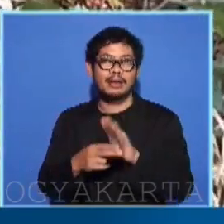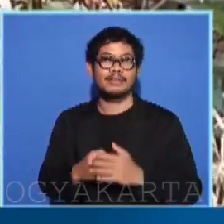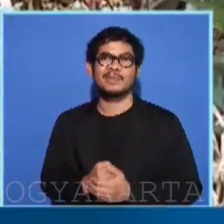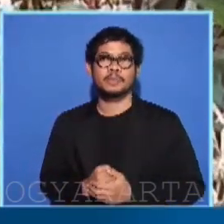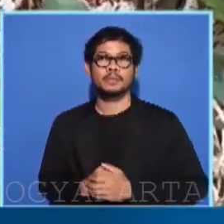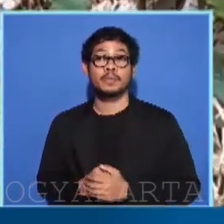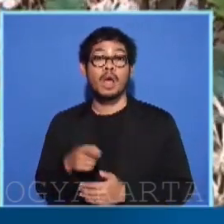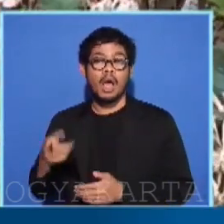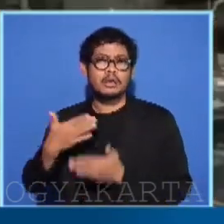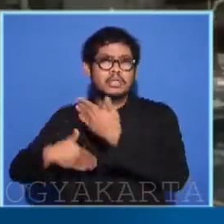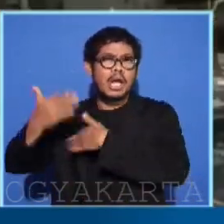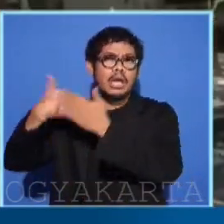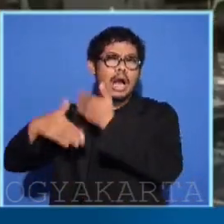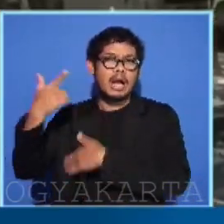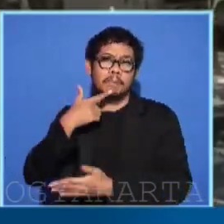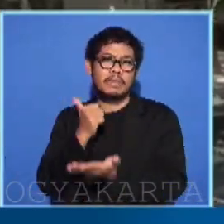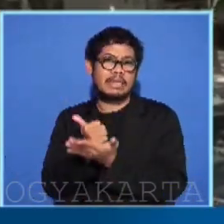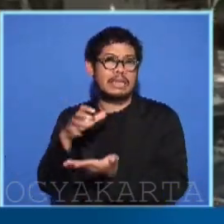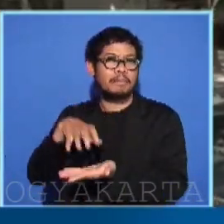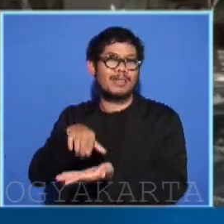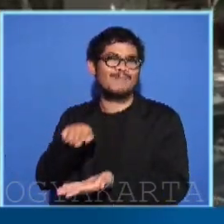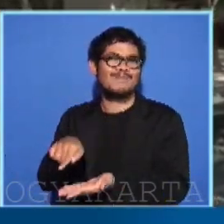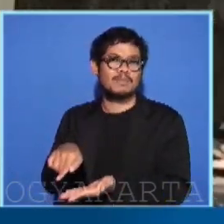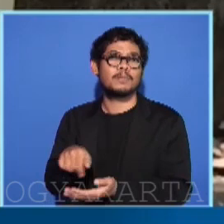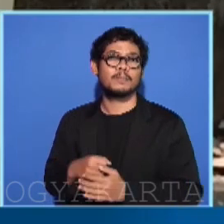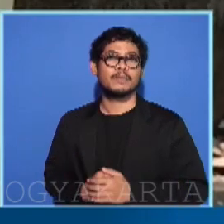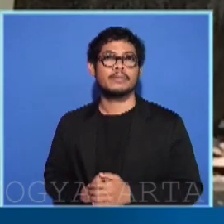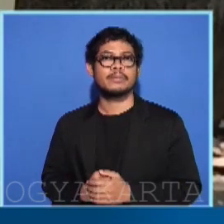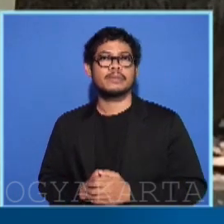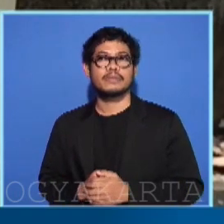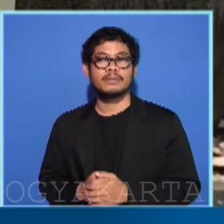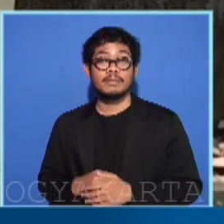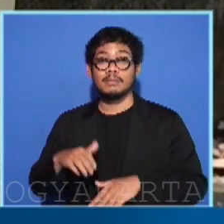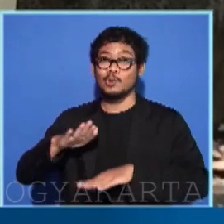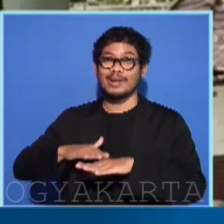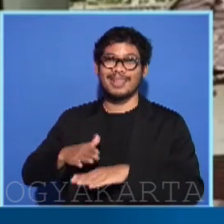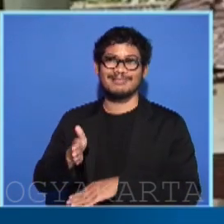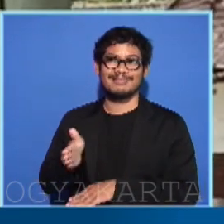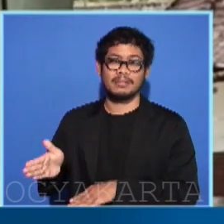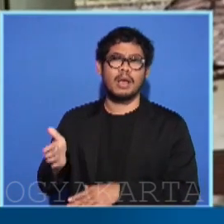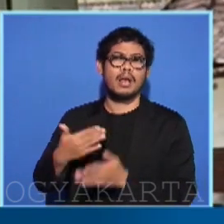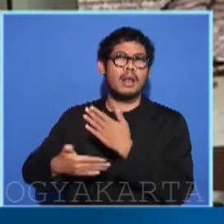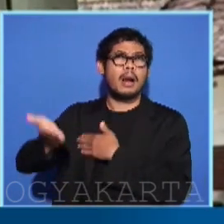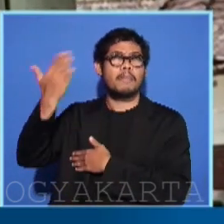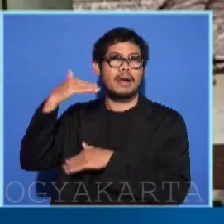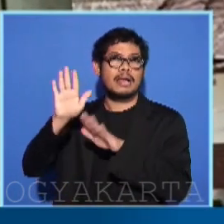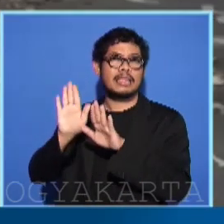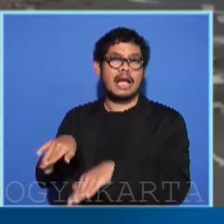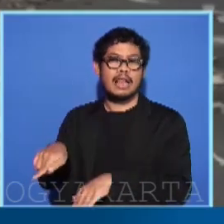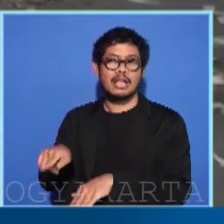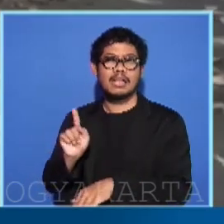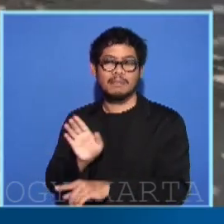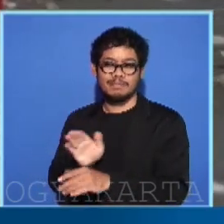bagi desa hangorejo serta Kabupaten Kulon Progo penyelamatan Situs jagar budaya ini juga diperlukan sebagai bentuk perlindungan